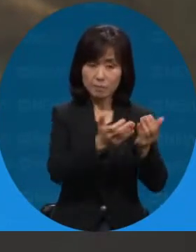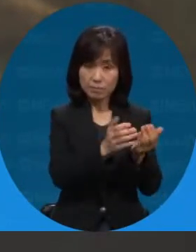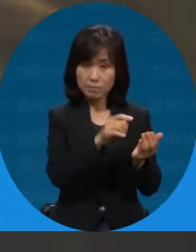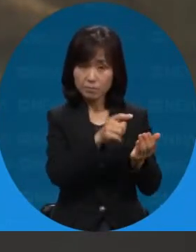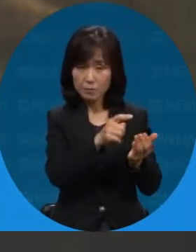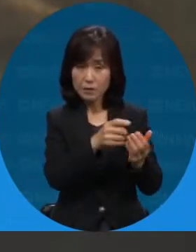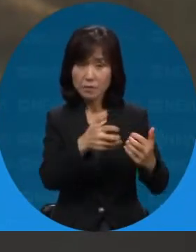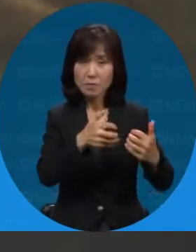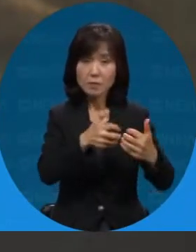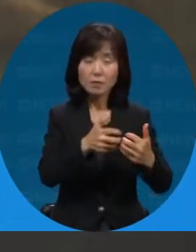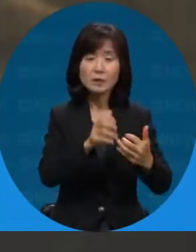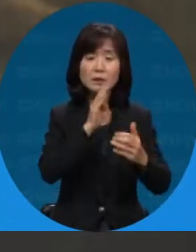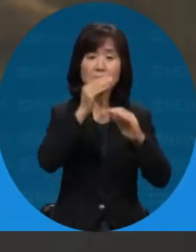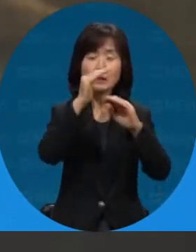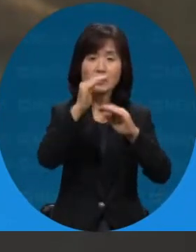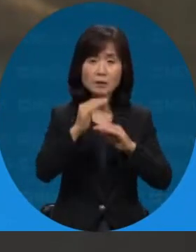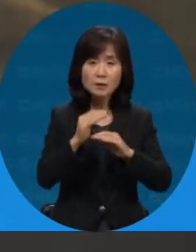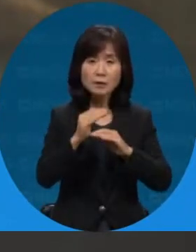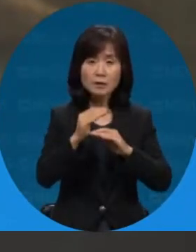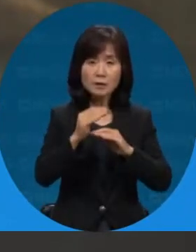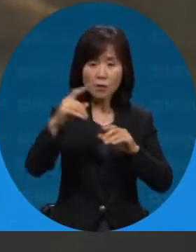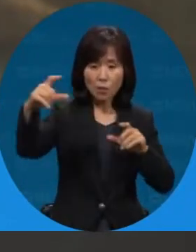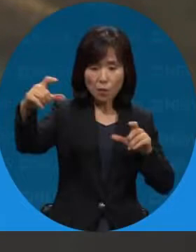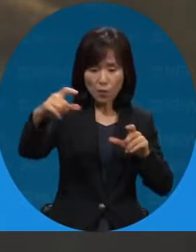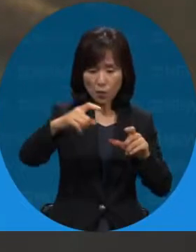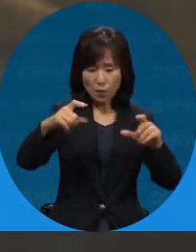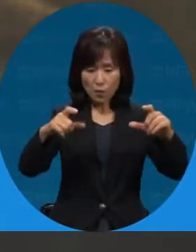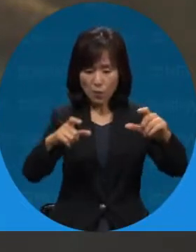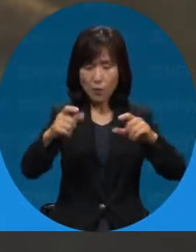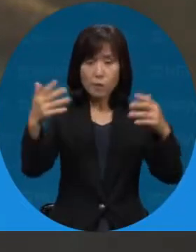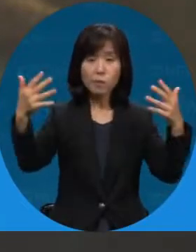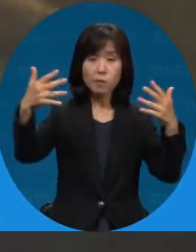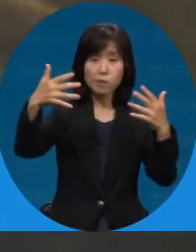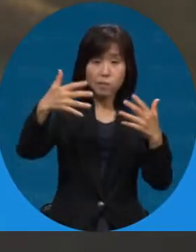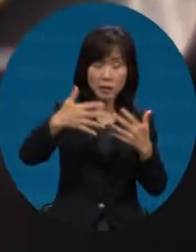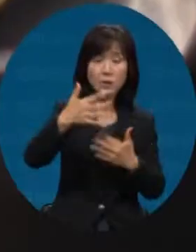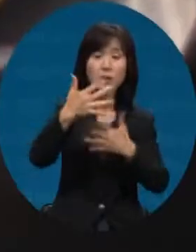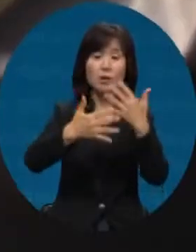영화 코코순입니다. 황대훈 기자가 소개해드립니다.